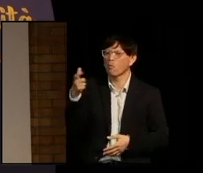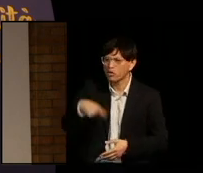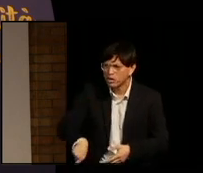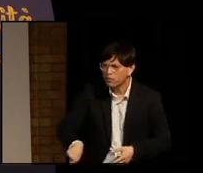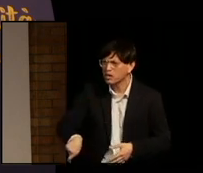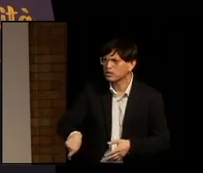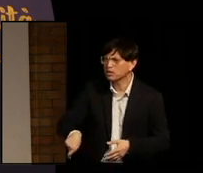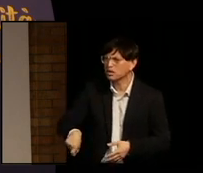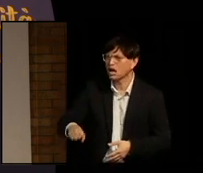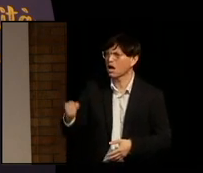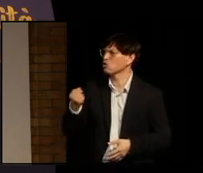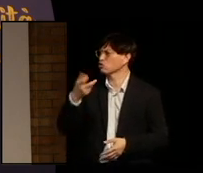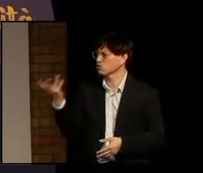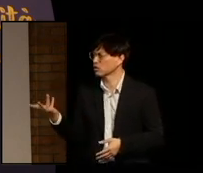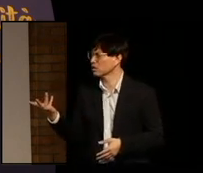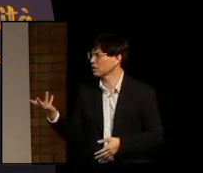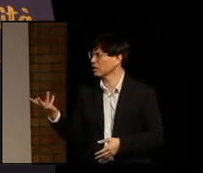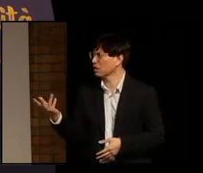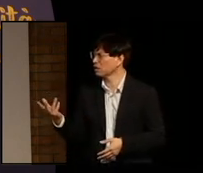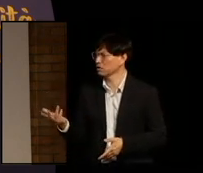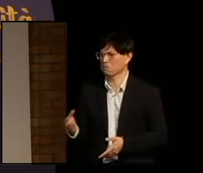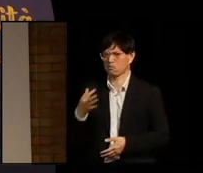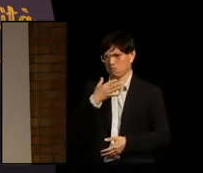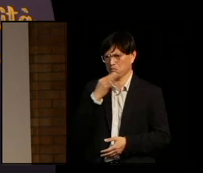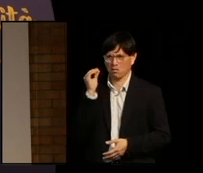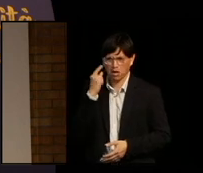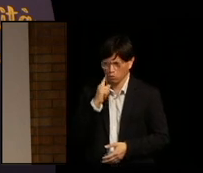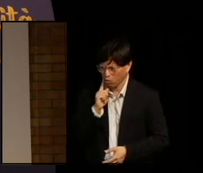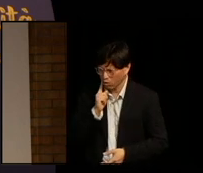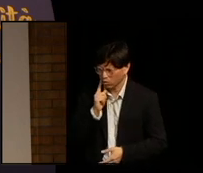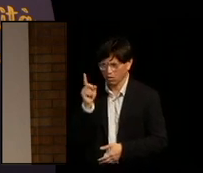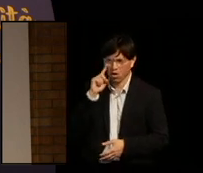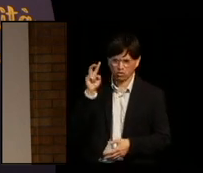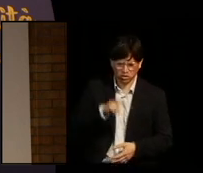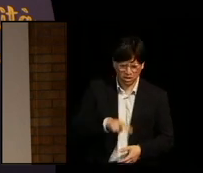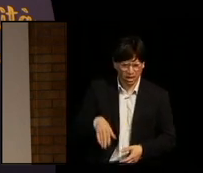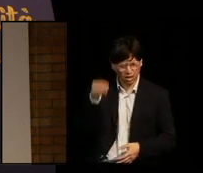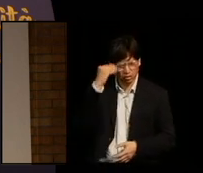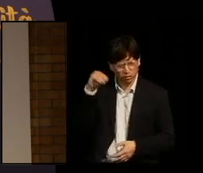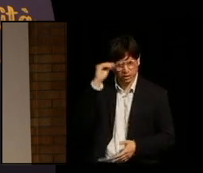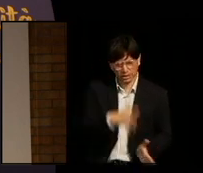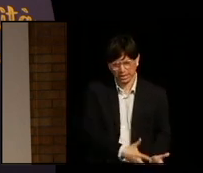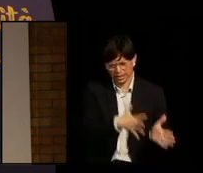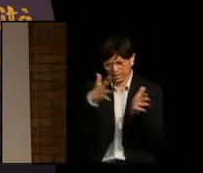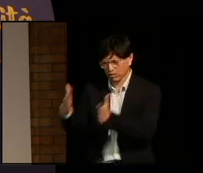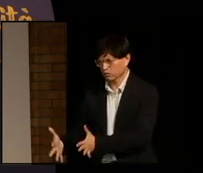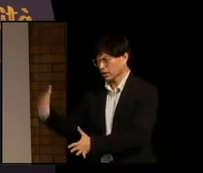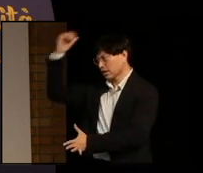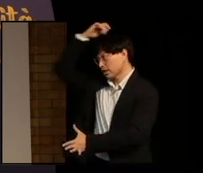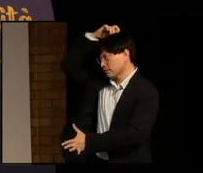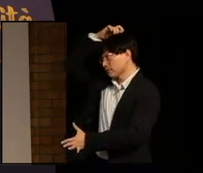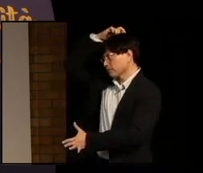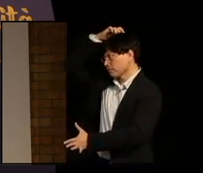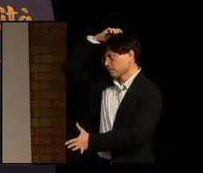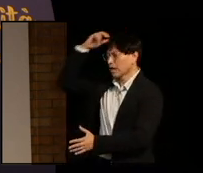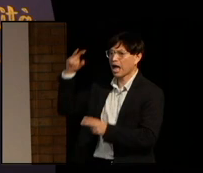a giudicare anche benevolmente forse no cercando o pensando di poter aiutare eh Ecco l'empatia